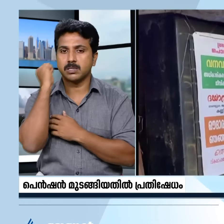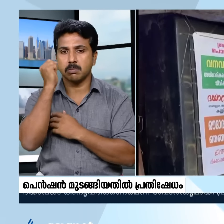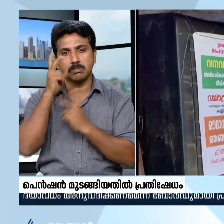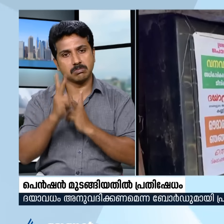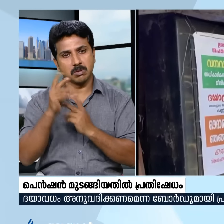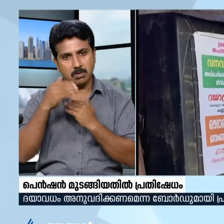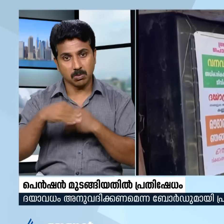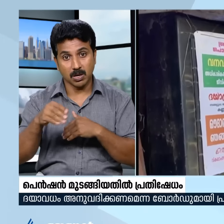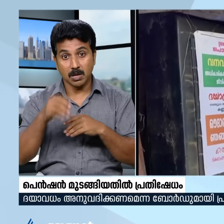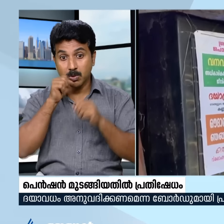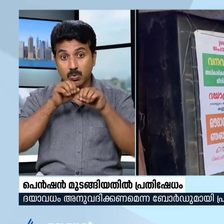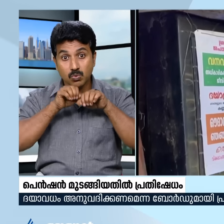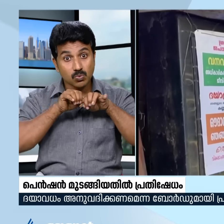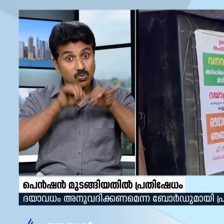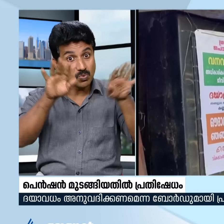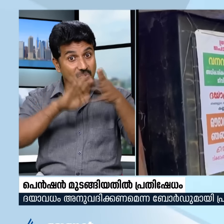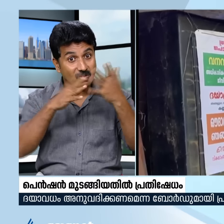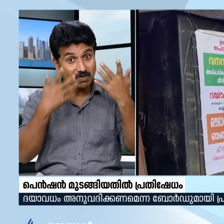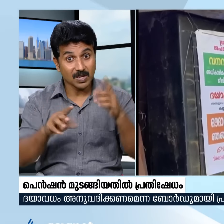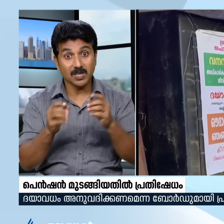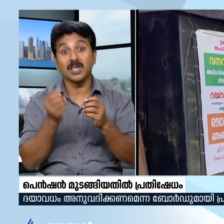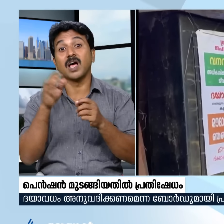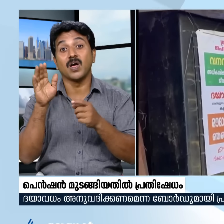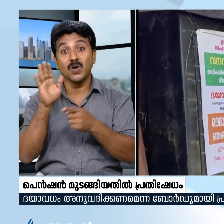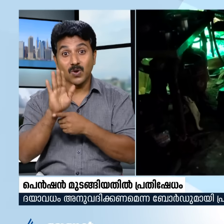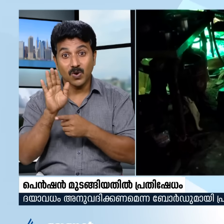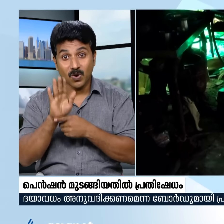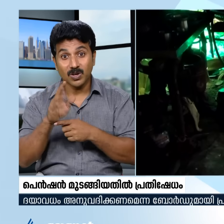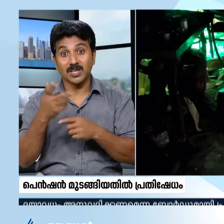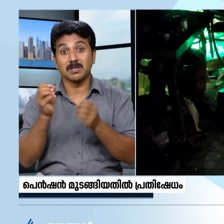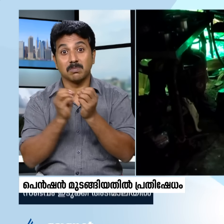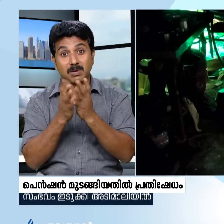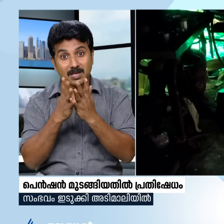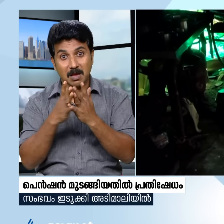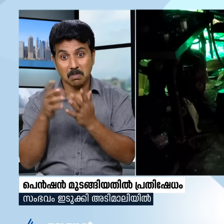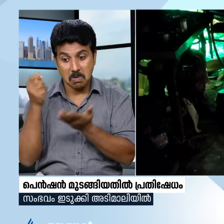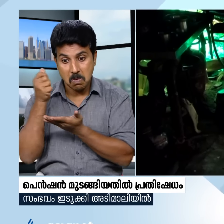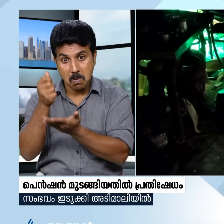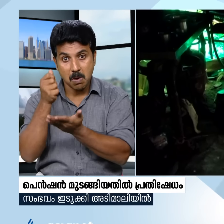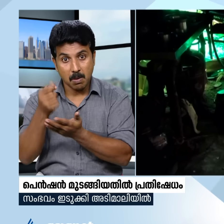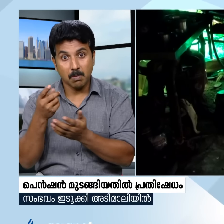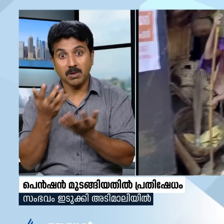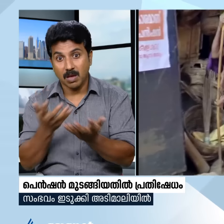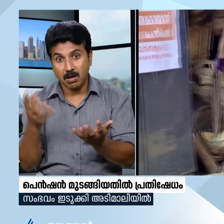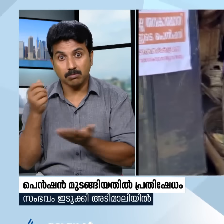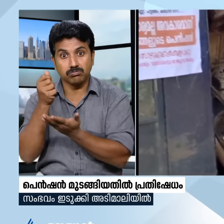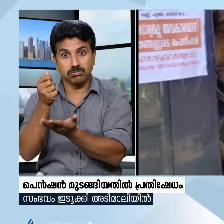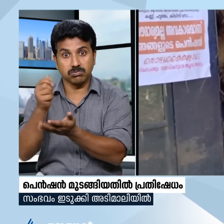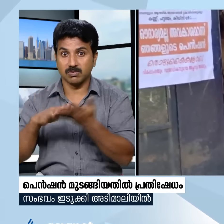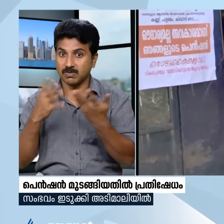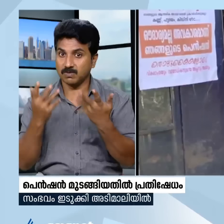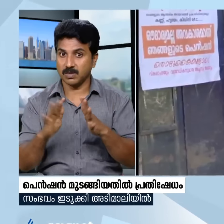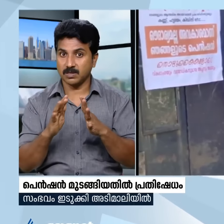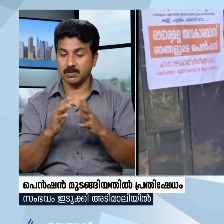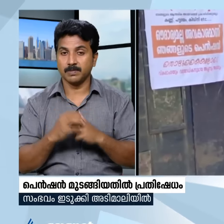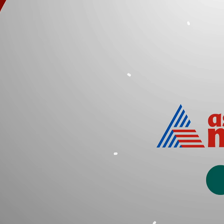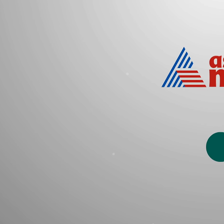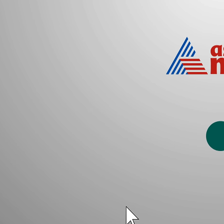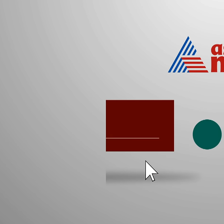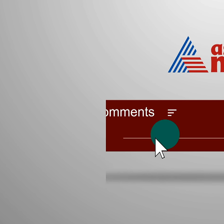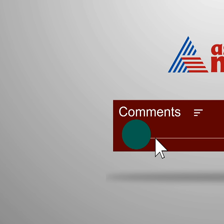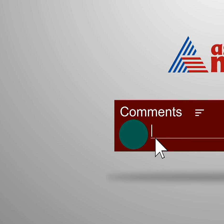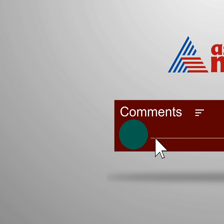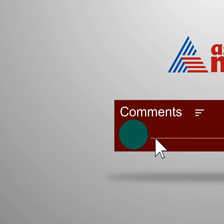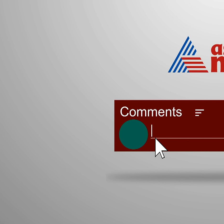സംഭവം വാർത്തയായതോടെ യൂത്ത് കോൺഗ്രസും BJP യും ഭക്ഷ്യക്കിറ്റുകളും 1 മാസത്തെ പെൻഷൻ തുകയും ഇവർക്ക് കൈമാറി. ഏഷ്യാനെറ്റ് ന്യൂസ്, ഇടുക്കി.